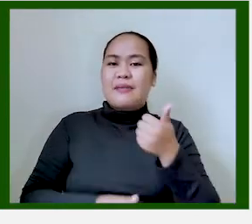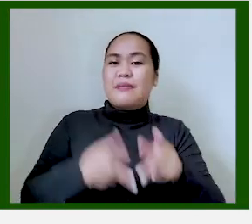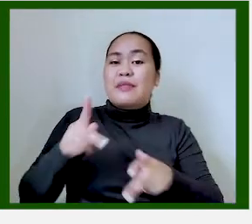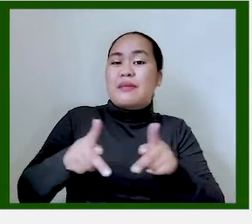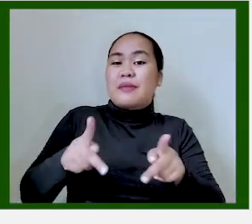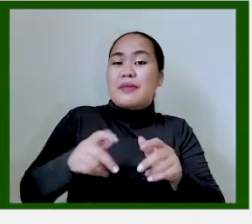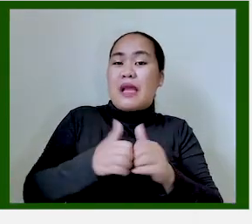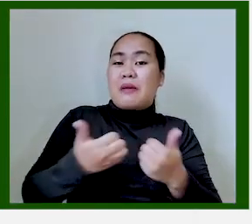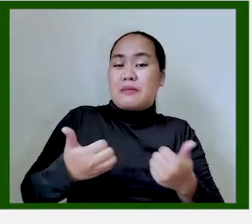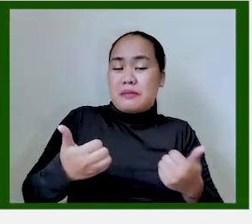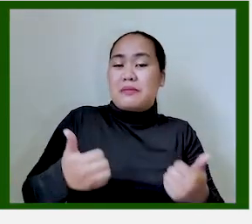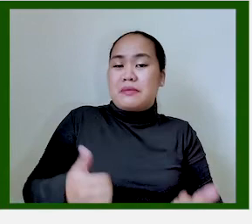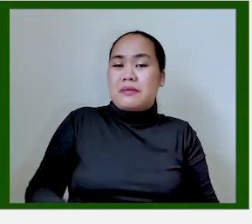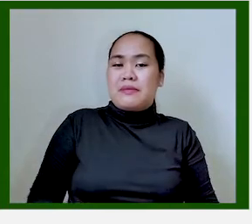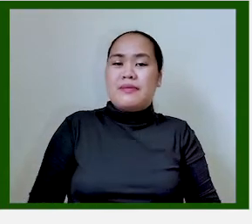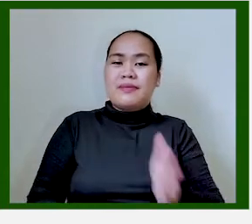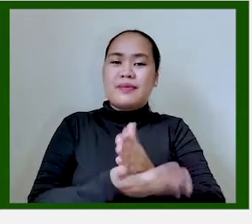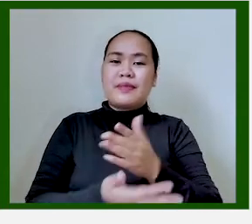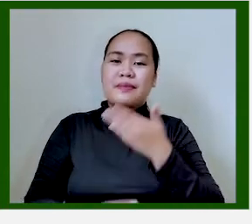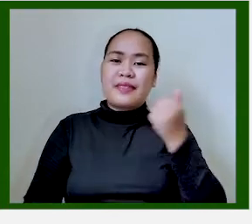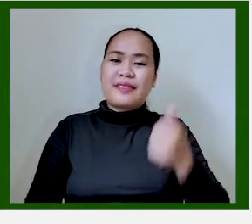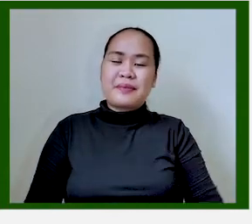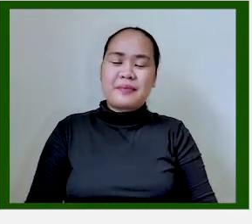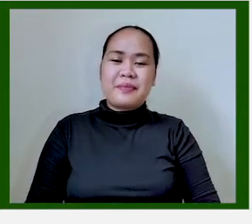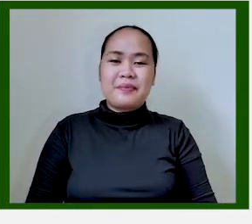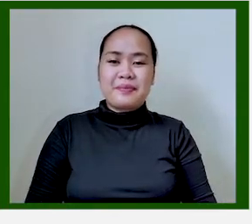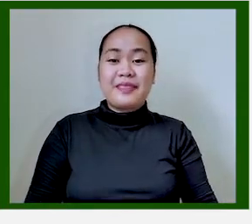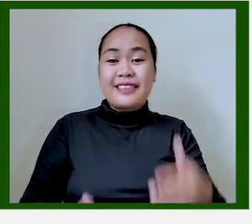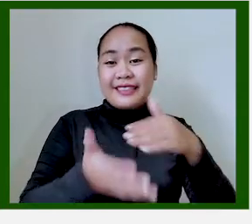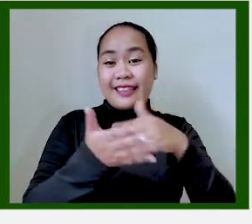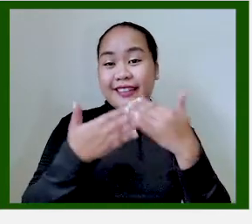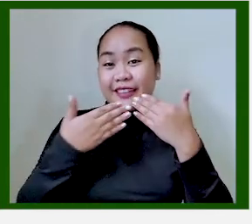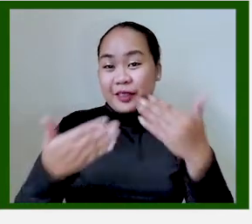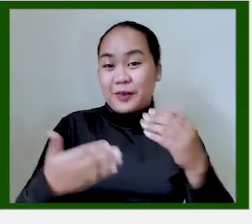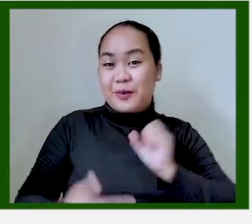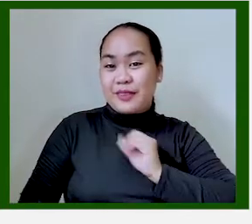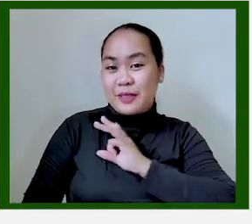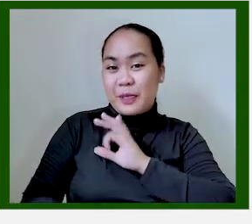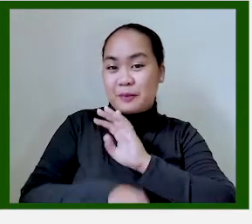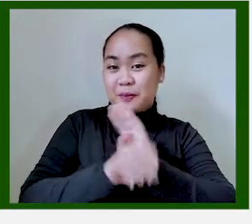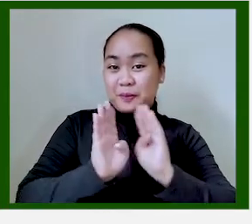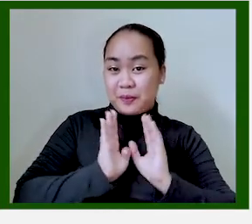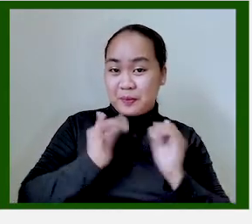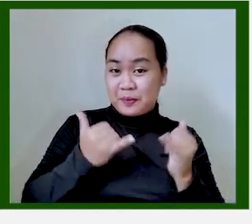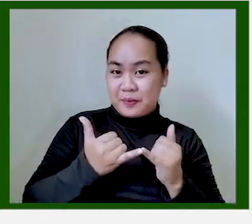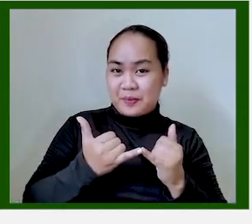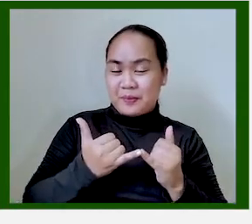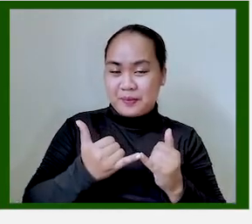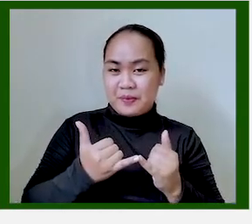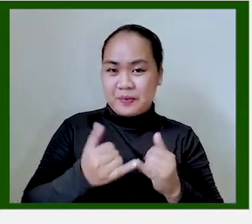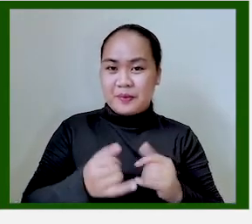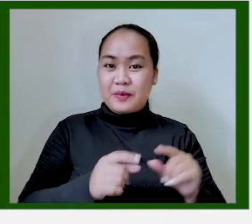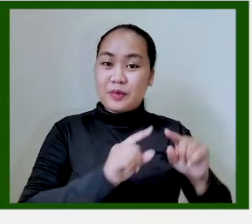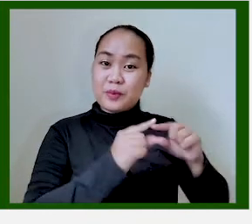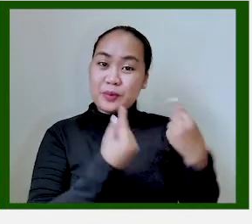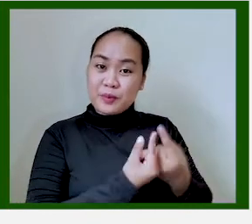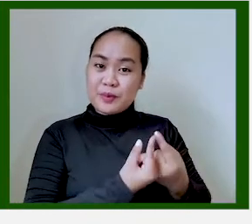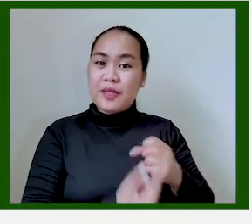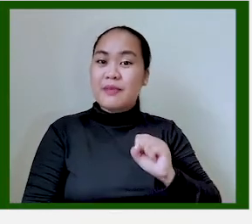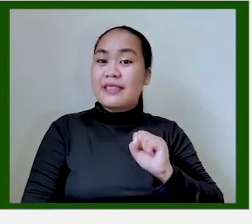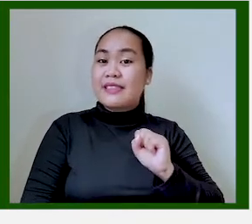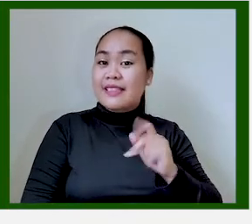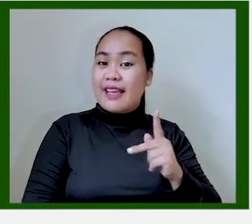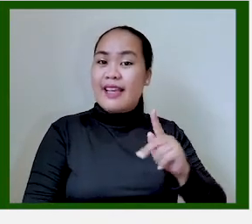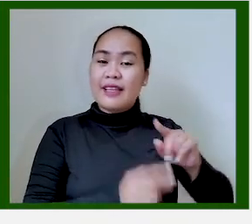natin. So muli, ang aking pagpapasalamat sa ating mga barangay employees, sa ating barangay council, sa ating SK council, sa ating